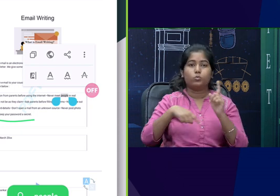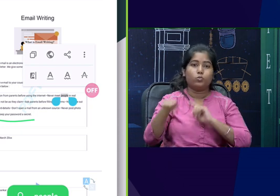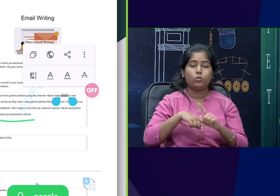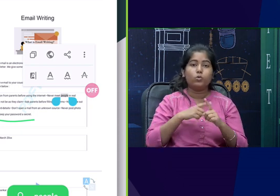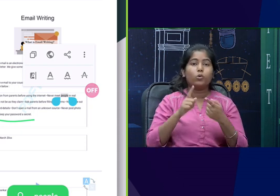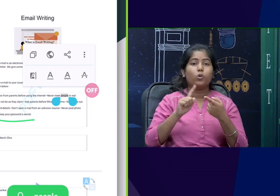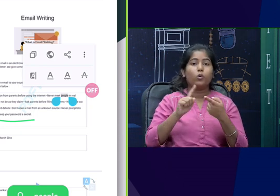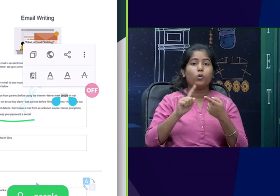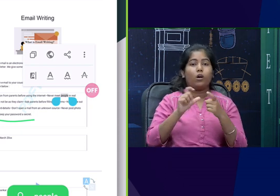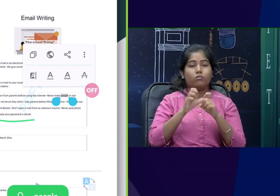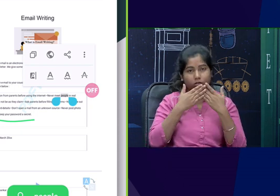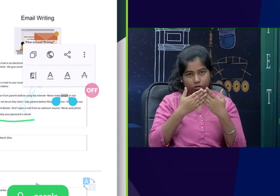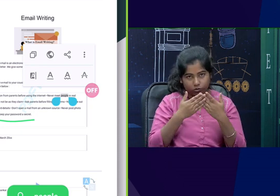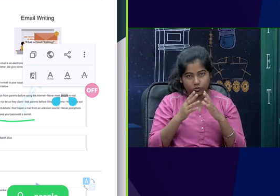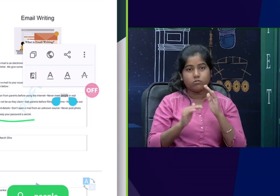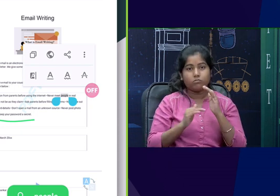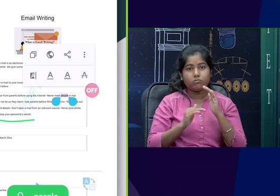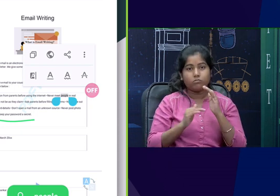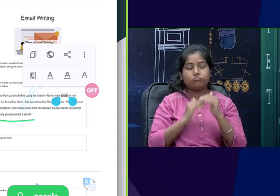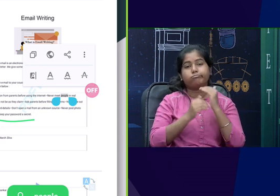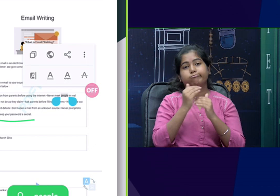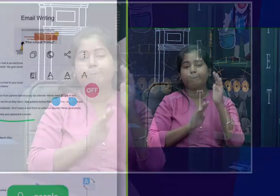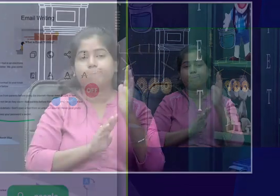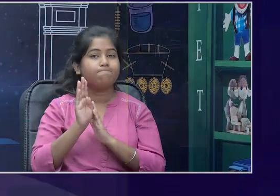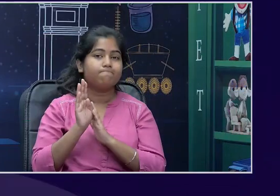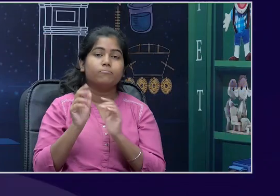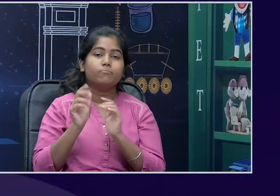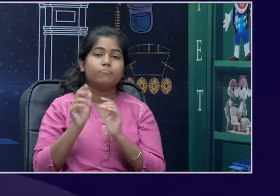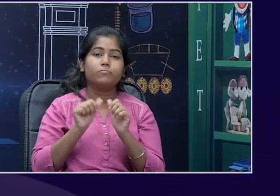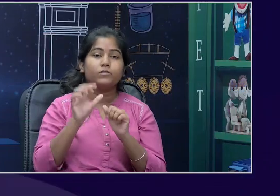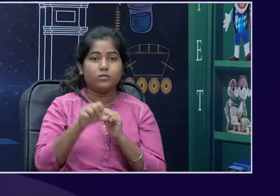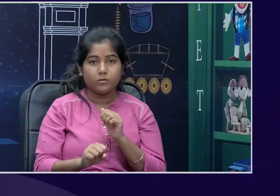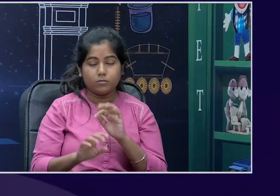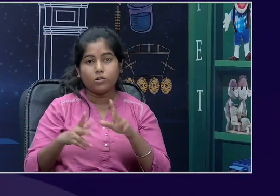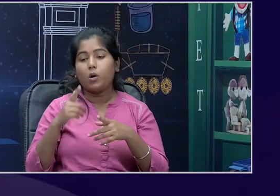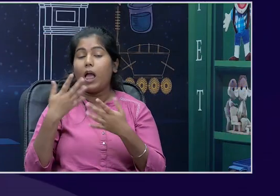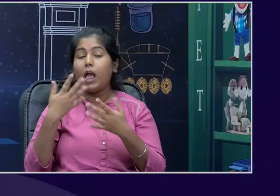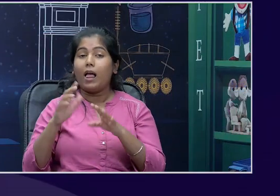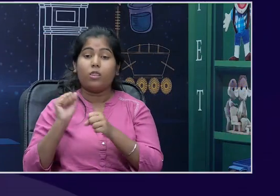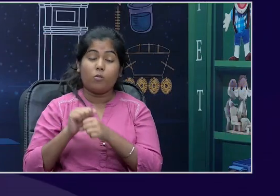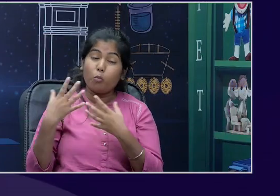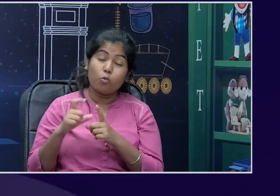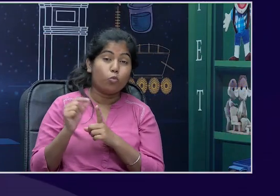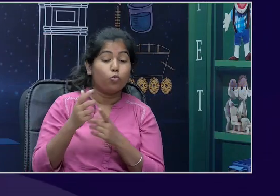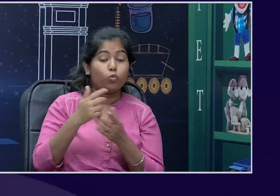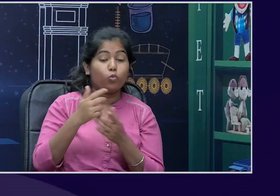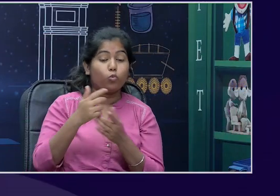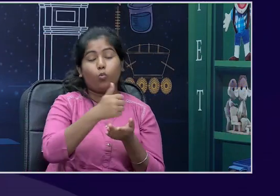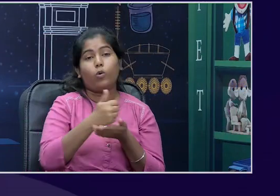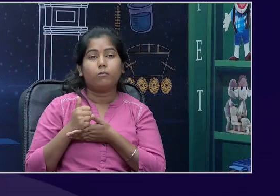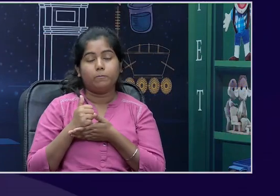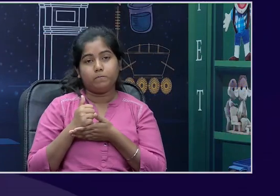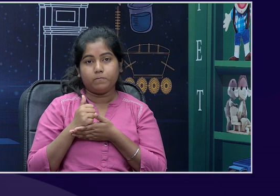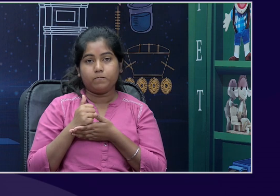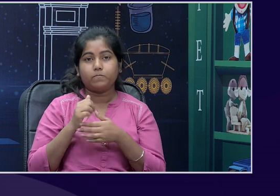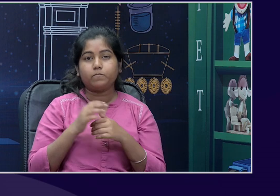अपना एजुकेशन एक्सेसिबल बना सकते हैं और कोई भी टास्क कंप्लीट करने में जो है उन्हें मदद मिल सकती है।